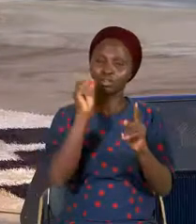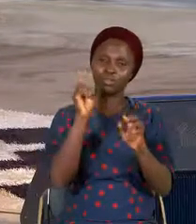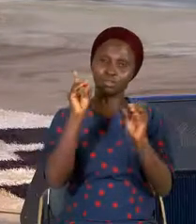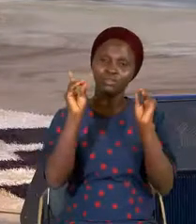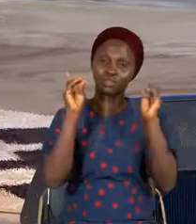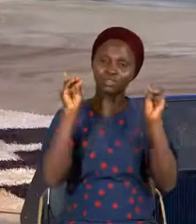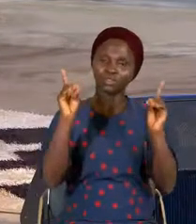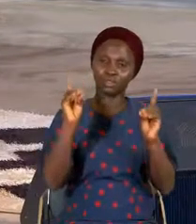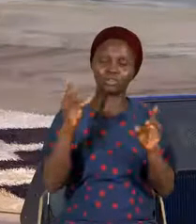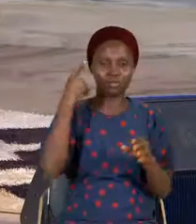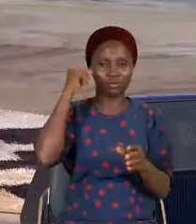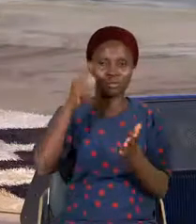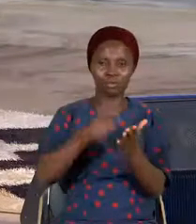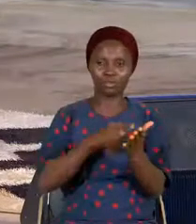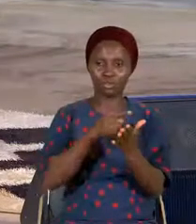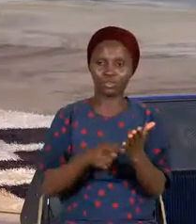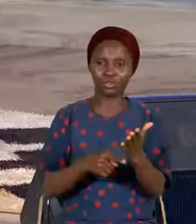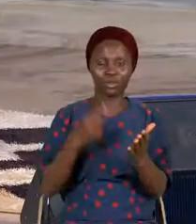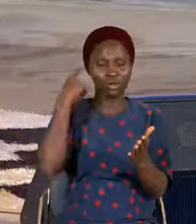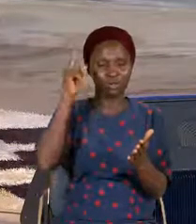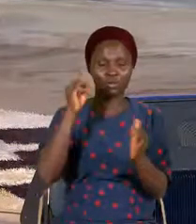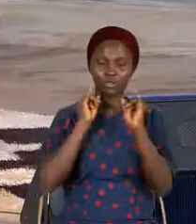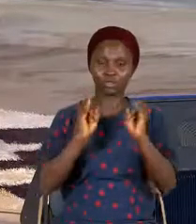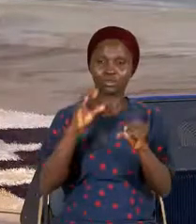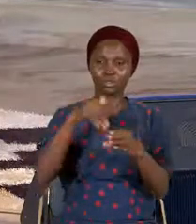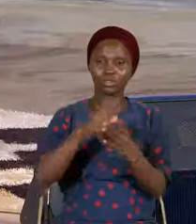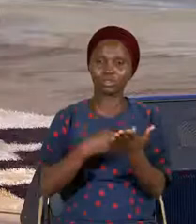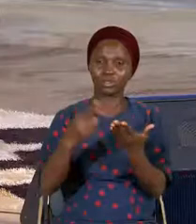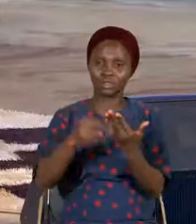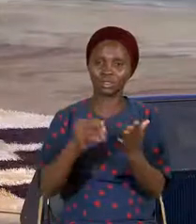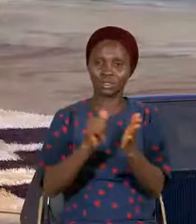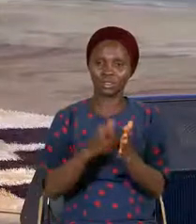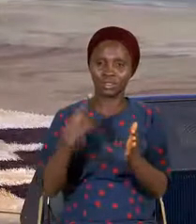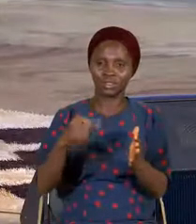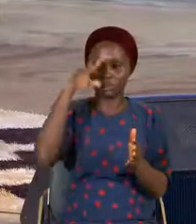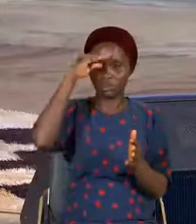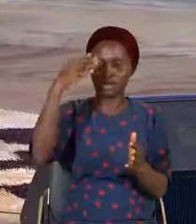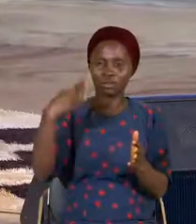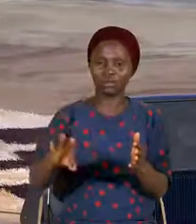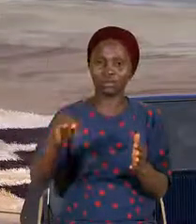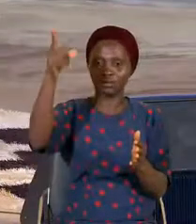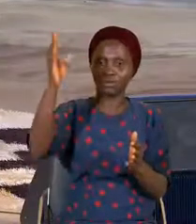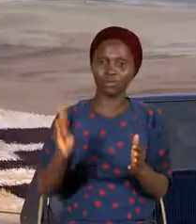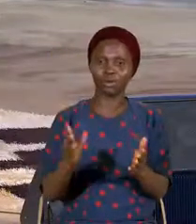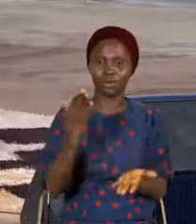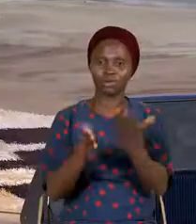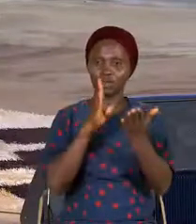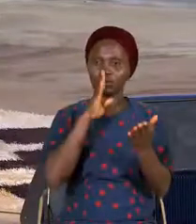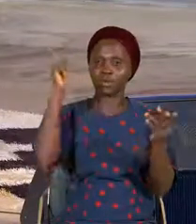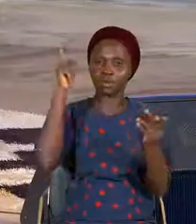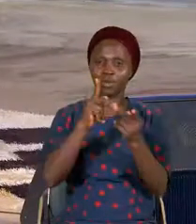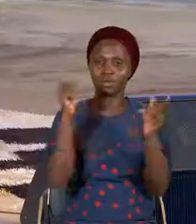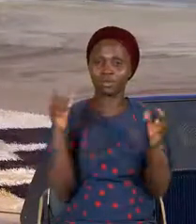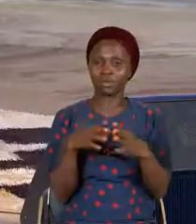corriger, pour instruire dans la justice, afin que l'homme de Dieu soit